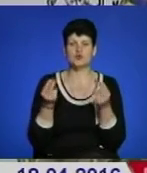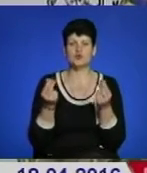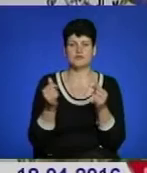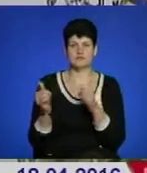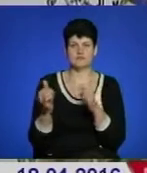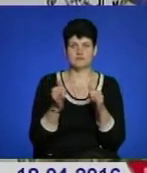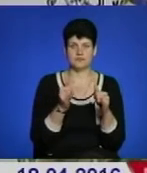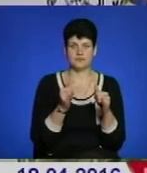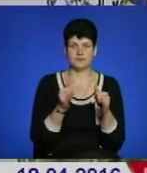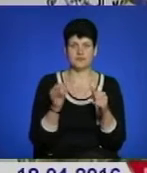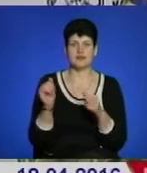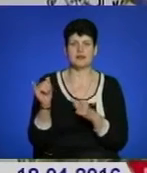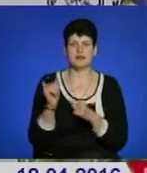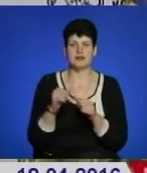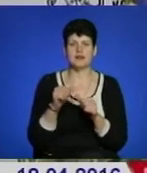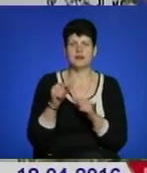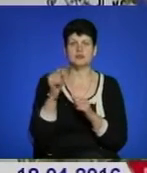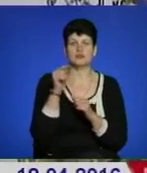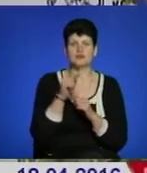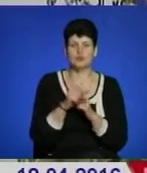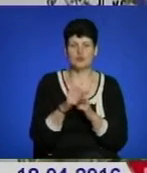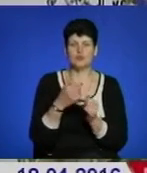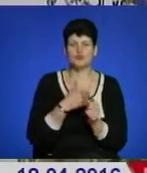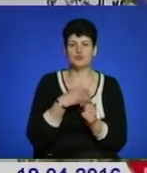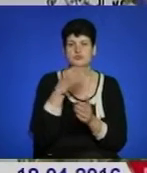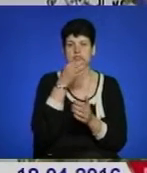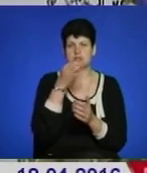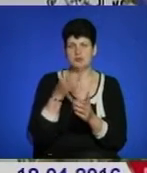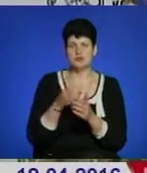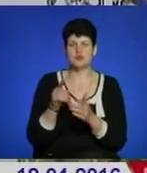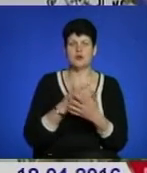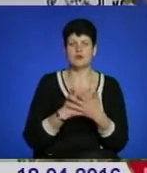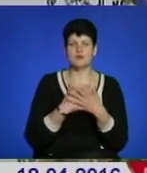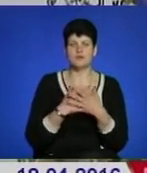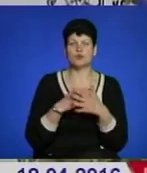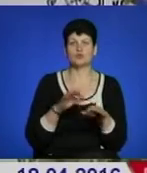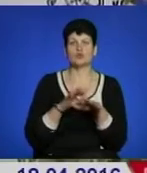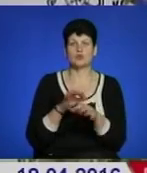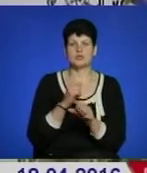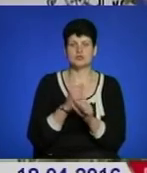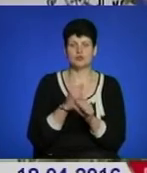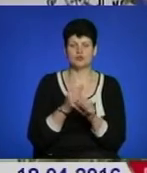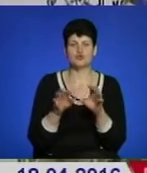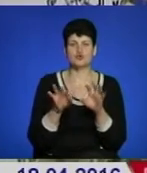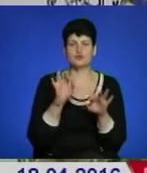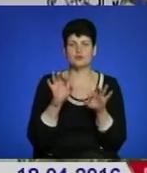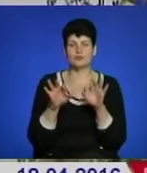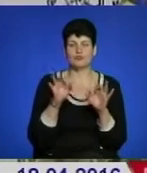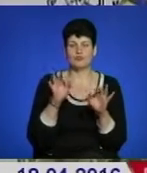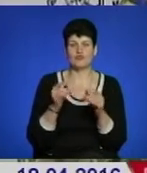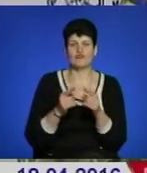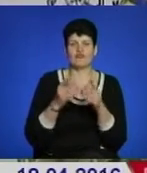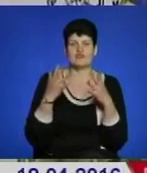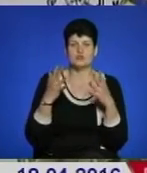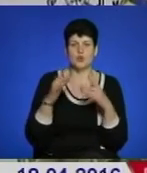забезпечення. І, крім того, хочу наголосити, що активно проводиться робота щодо відбору якраз високомобільних